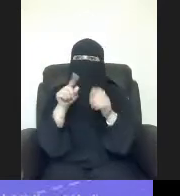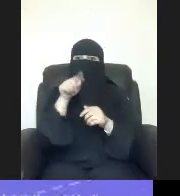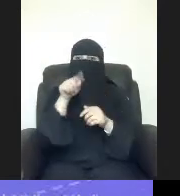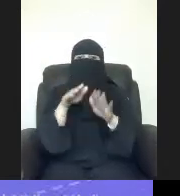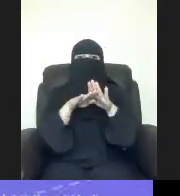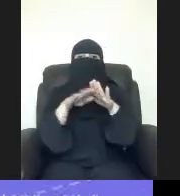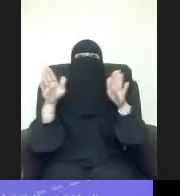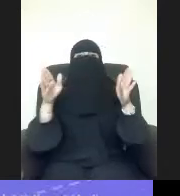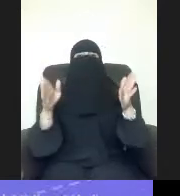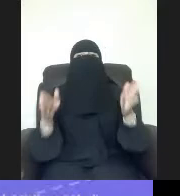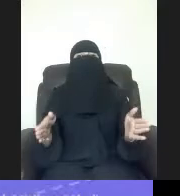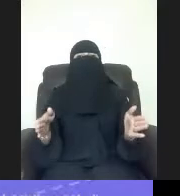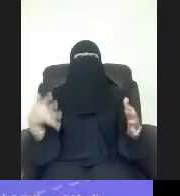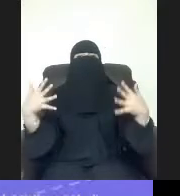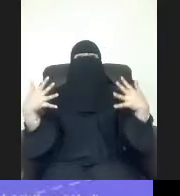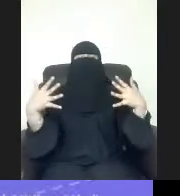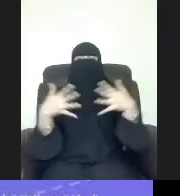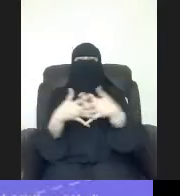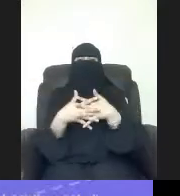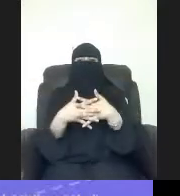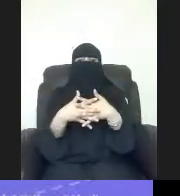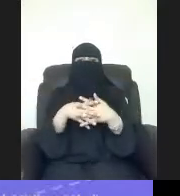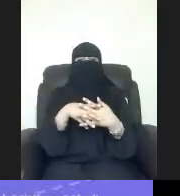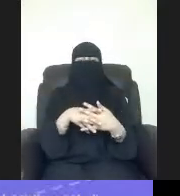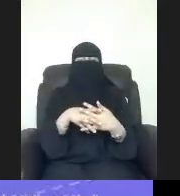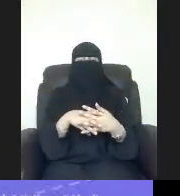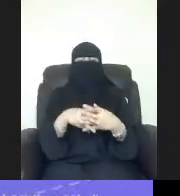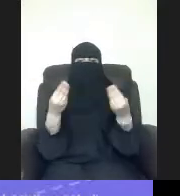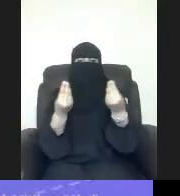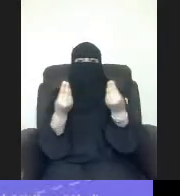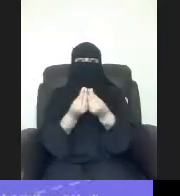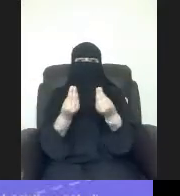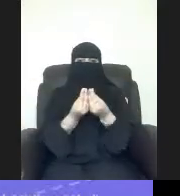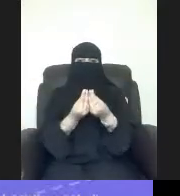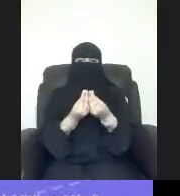مع منصة البلاك بورد